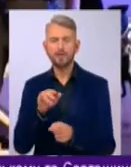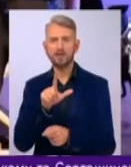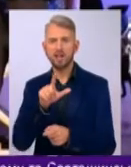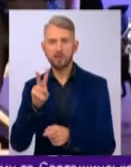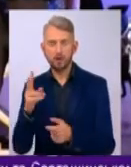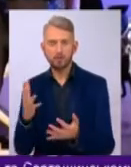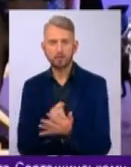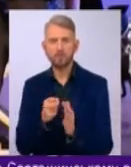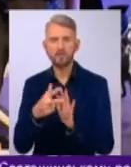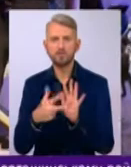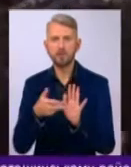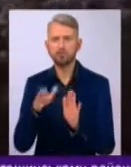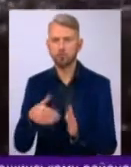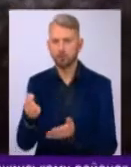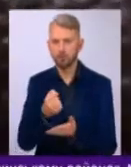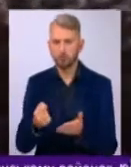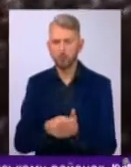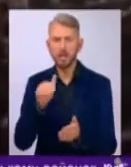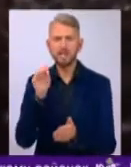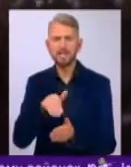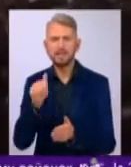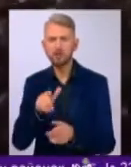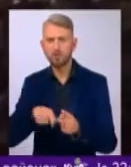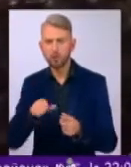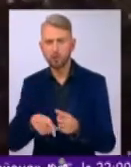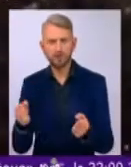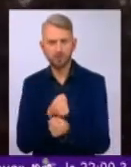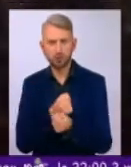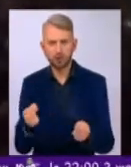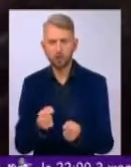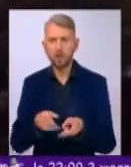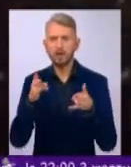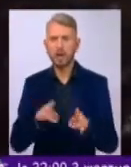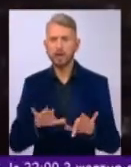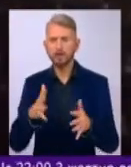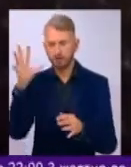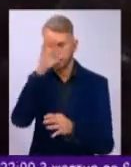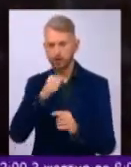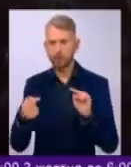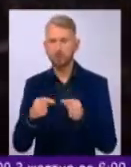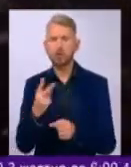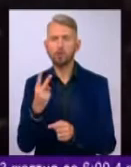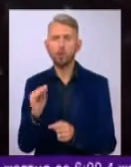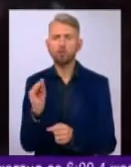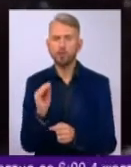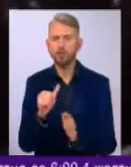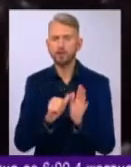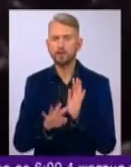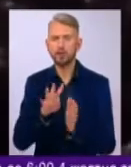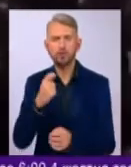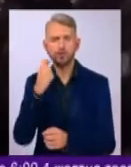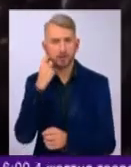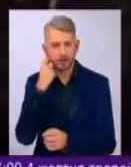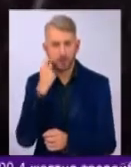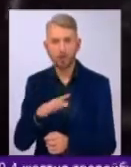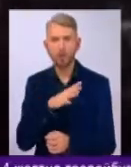виявили 18 одиниць зброї, тисячі патронів і вибухівку. Трагедія сталася в ніч проти 2 жовтня. 64-річний